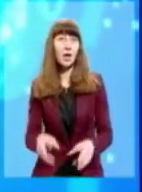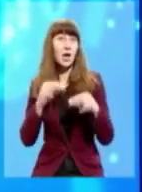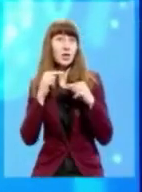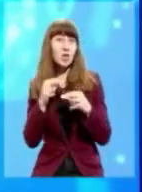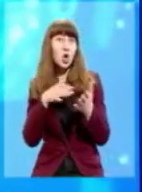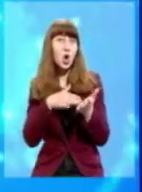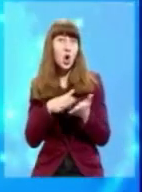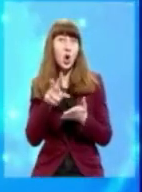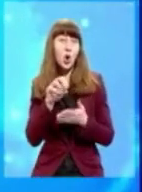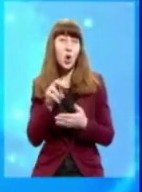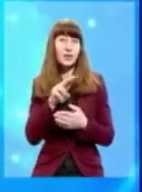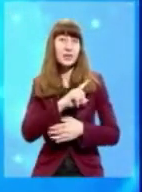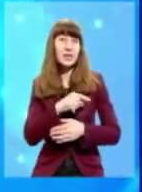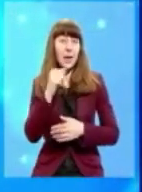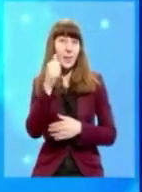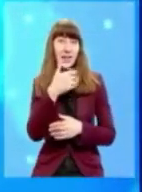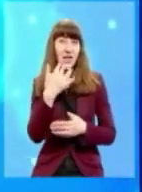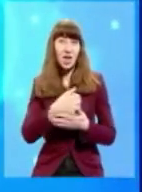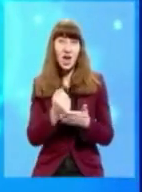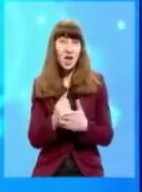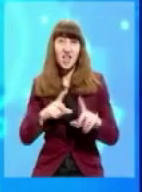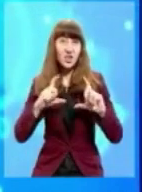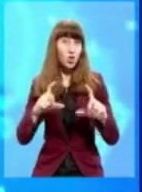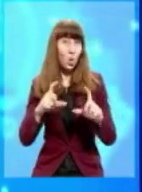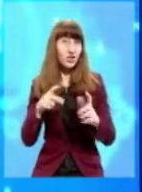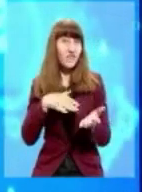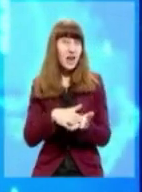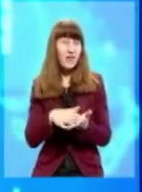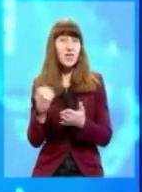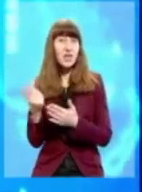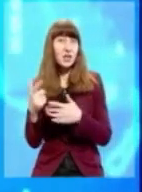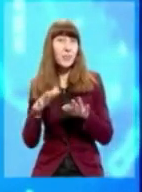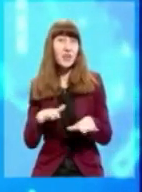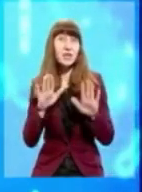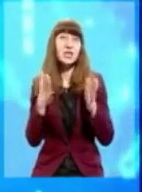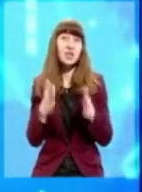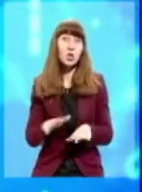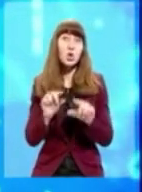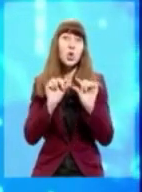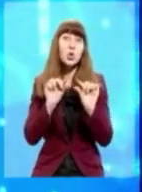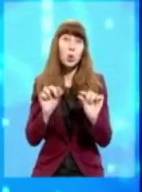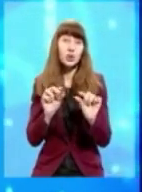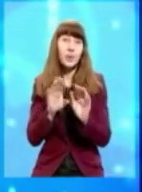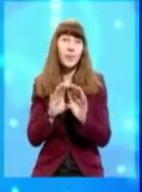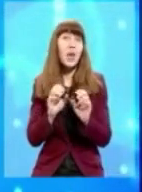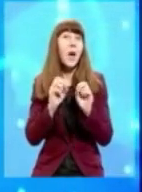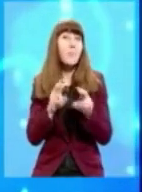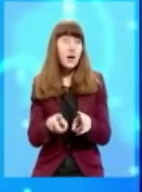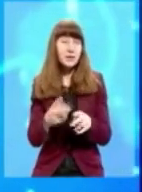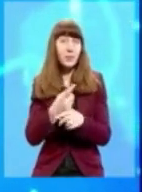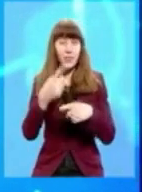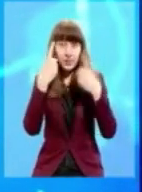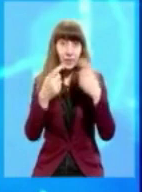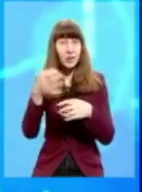Осторожно, лед. Сильные морозы не гарантия толстого льда. В некоторых местах он остается тонким и небезопасным. Об этом